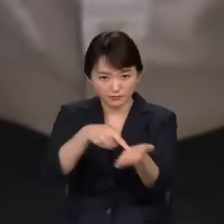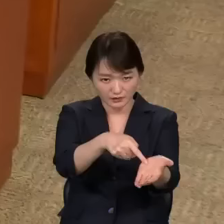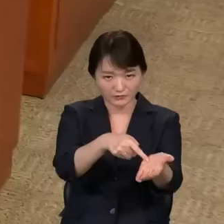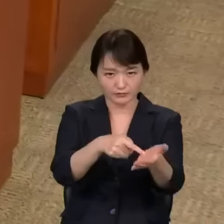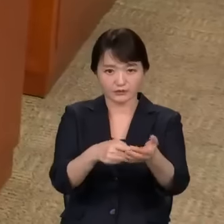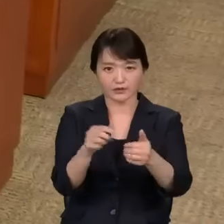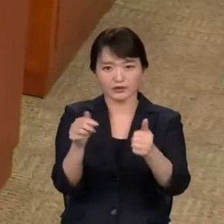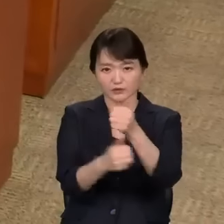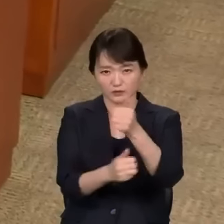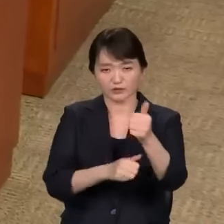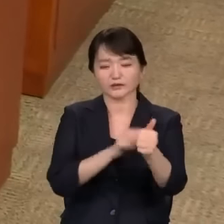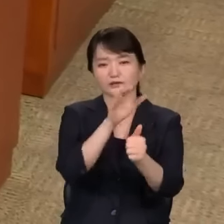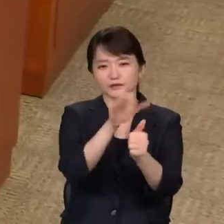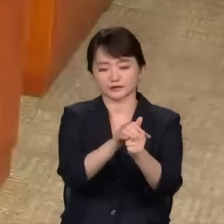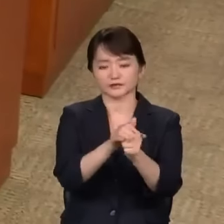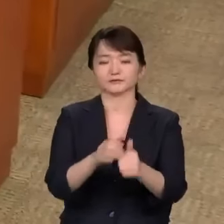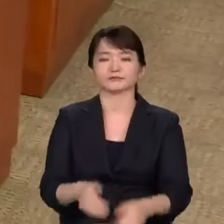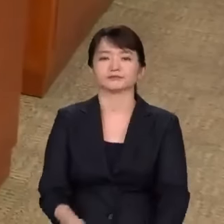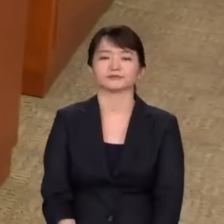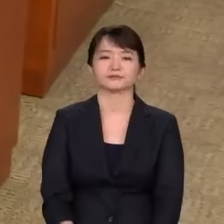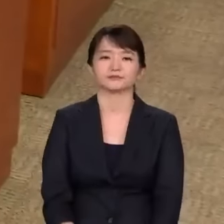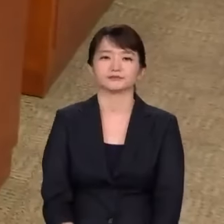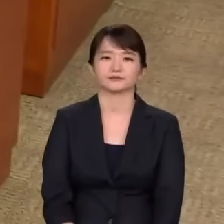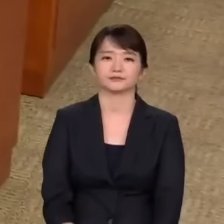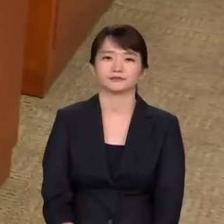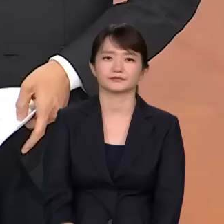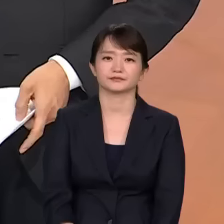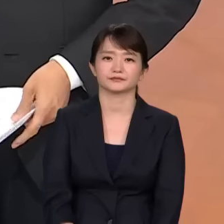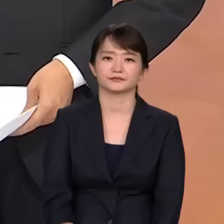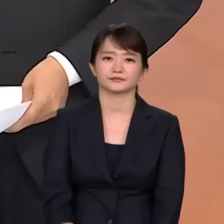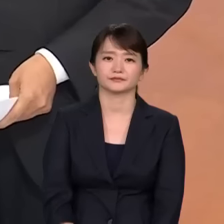넘겼습니다. JTBC 김필준입니다.